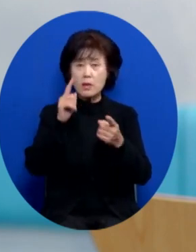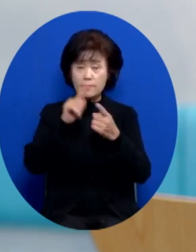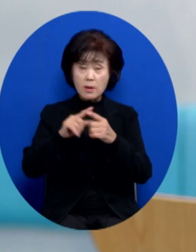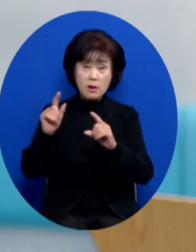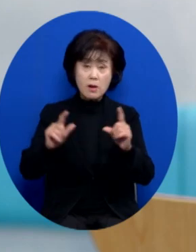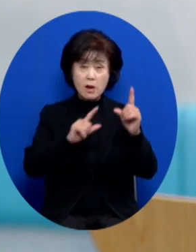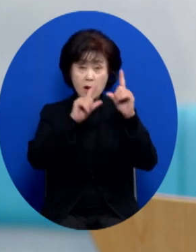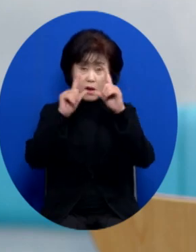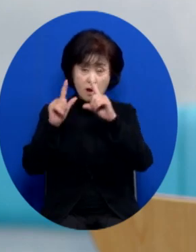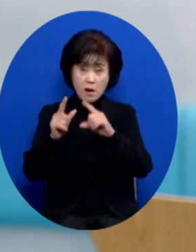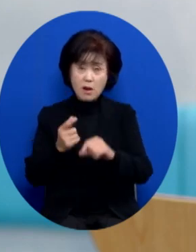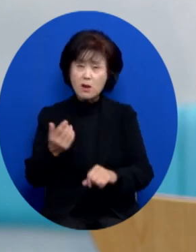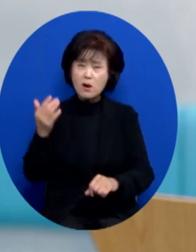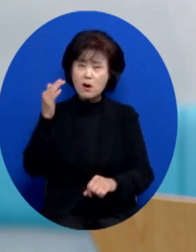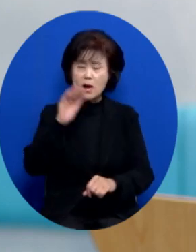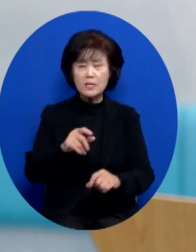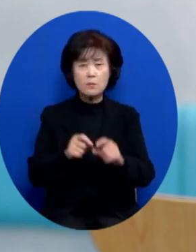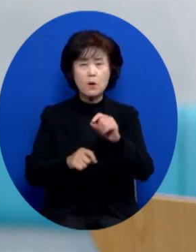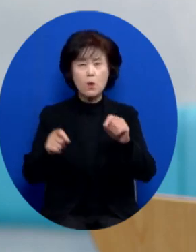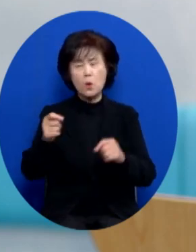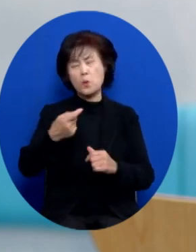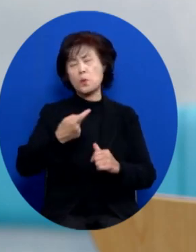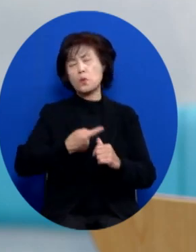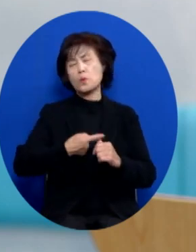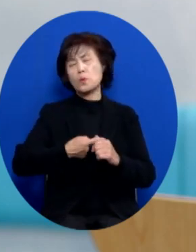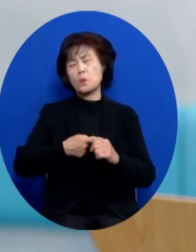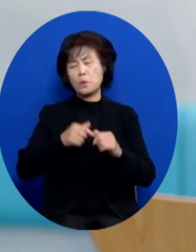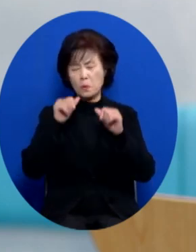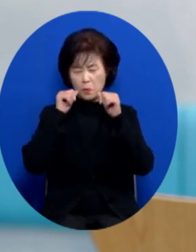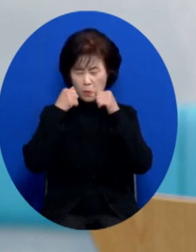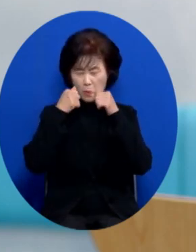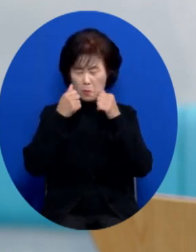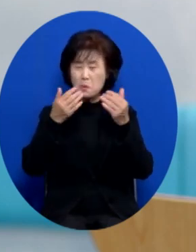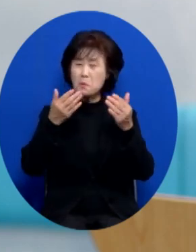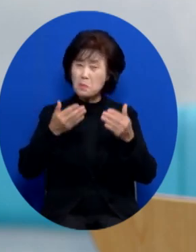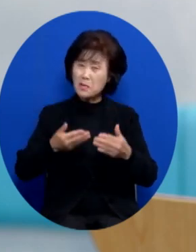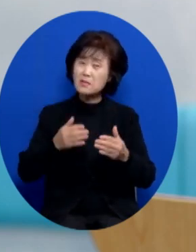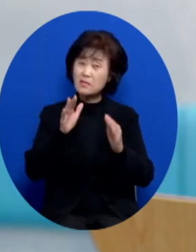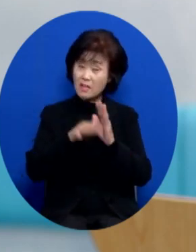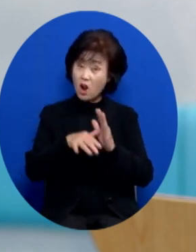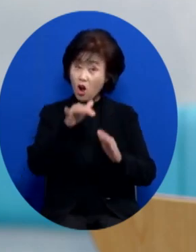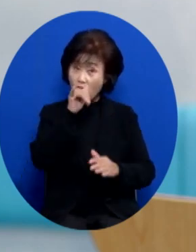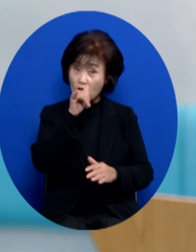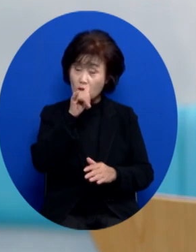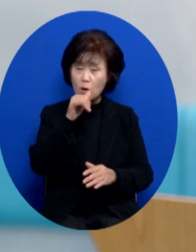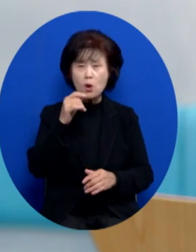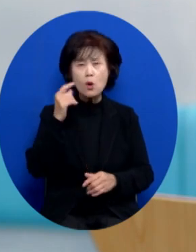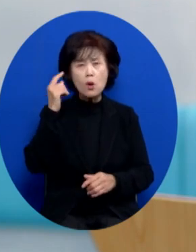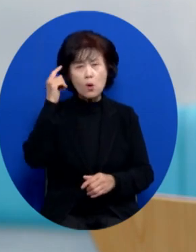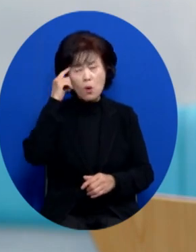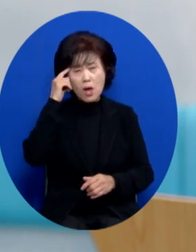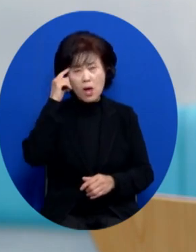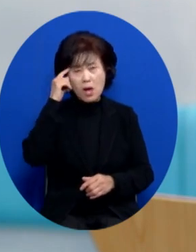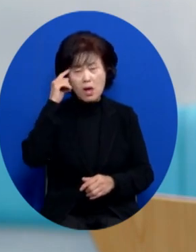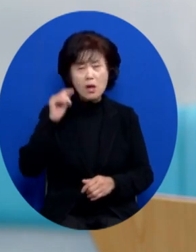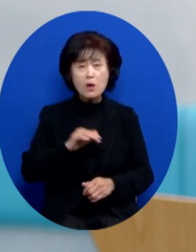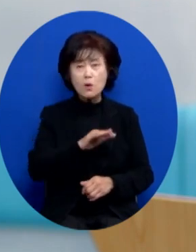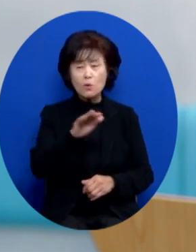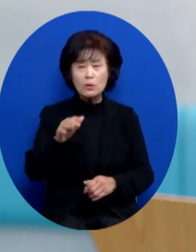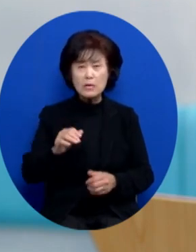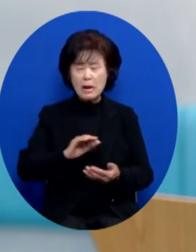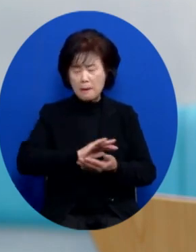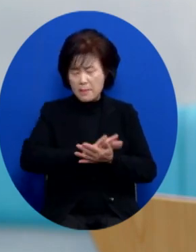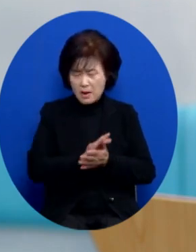오히려 어리석다며 조롱받는 처지에 놓일 때가 있습니다. 왜 우리가 이런 박해를 받아야 하는가 억울할